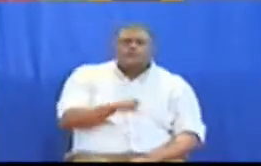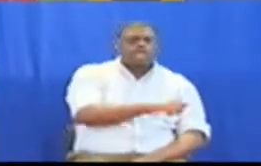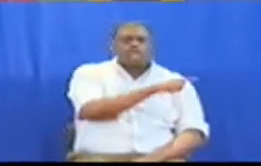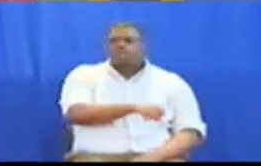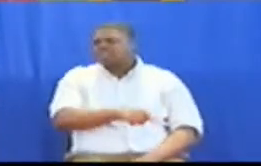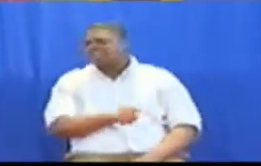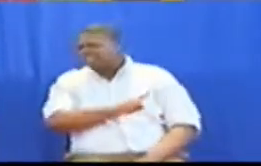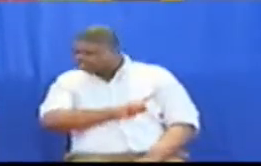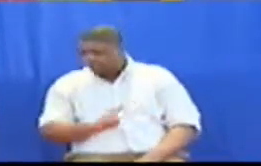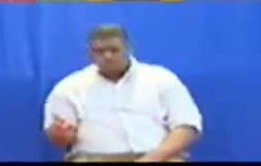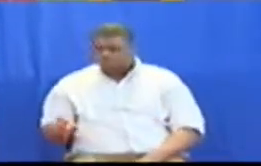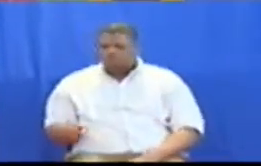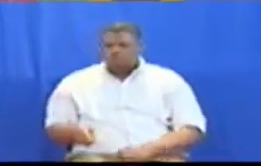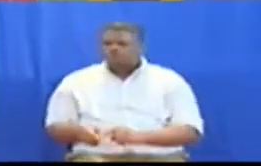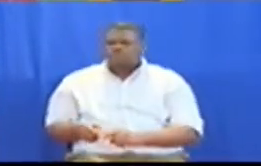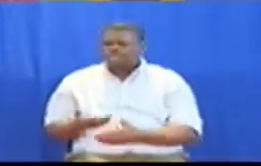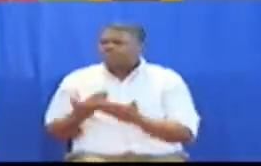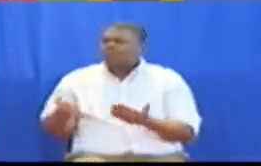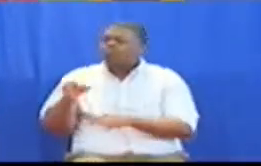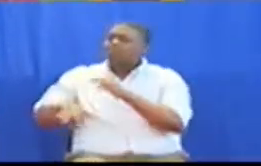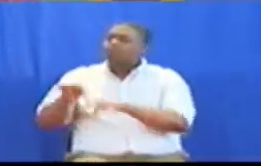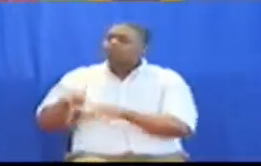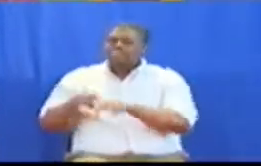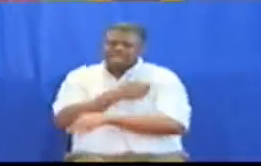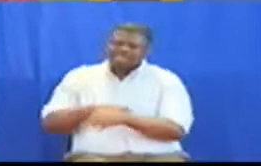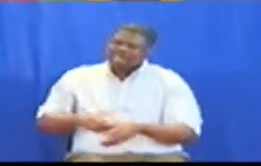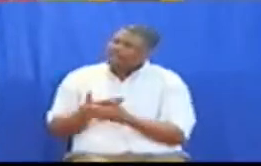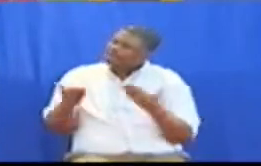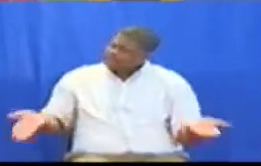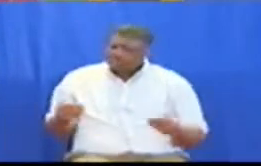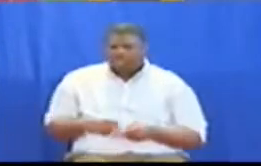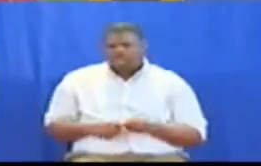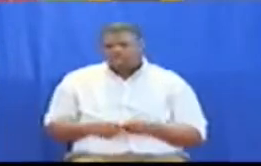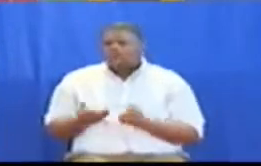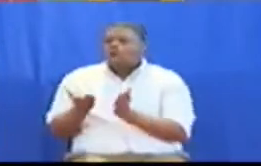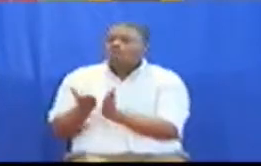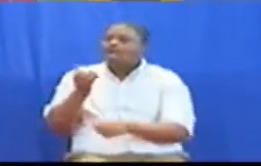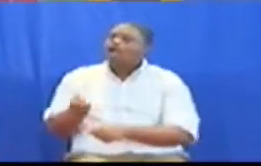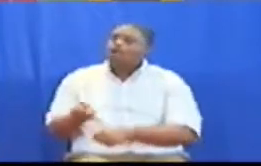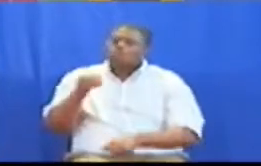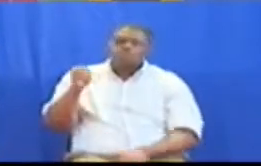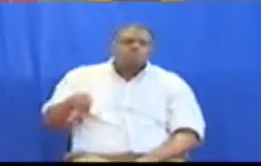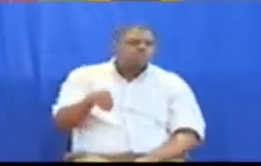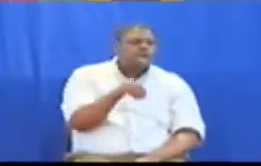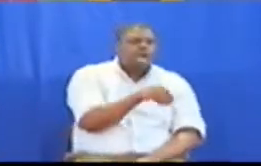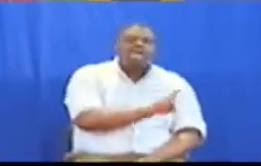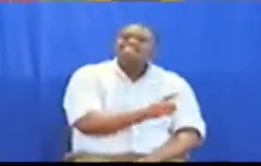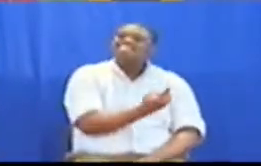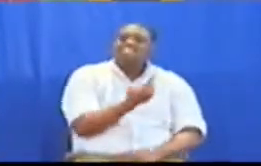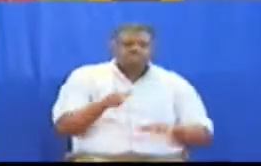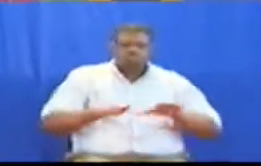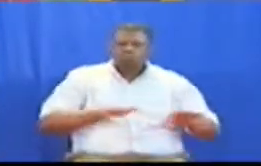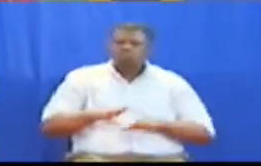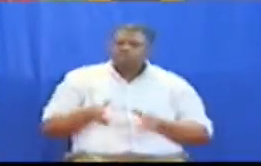rais tukaanza akaanza kuomba kura. Anaomba kura wapi? Kazi wananchi wameziona. Anaomba kura za nini? Tumsumbue barabarani